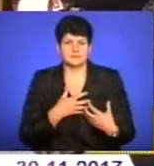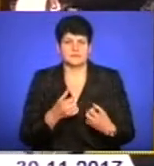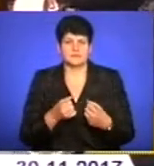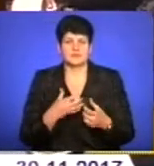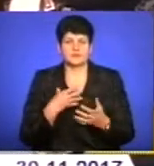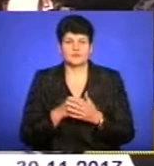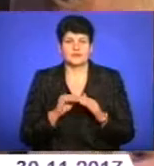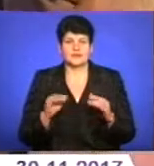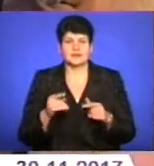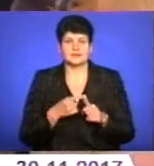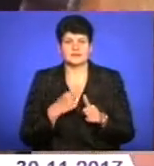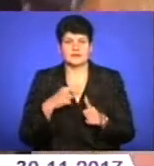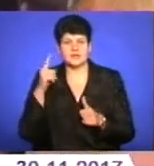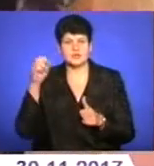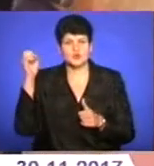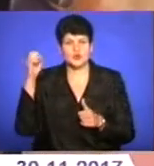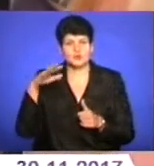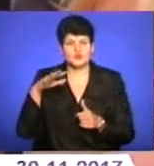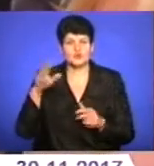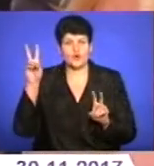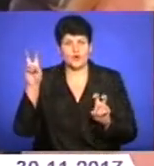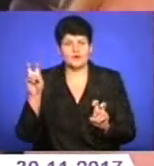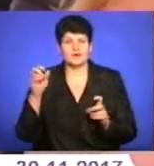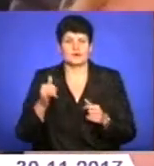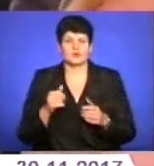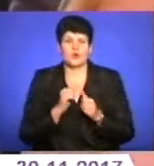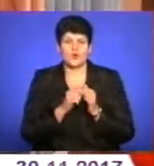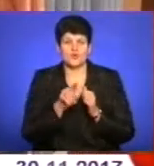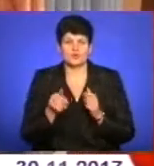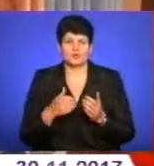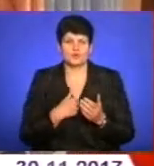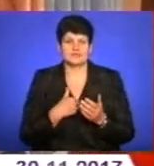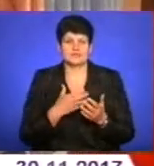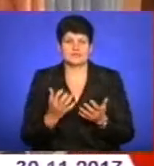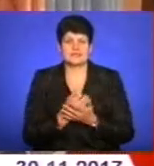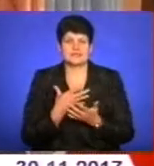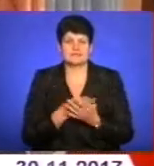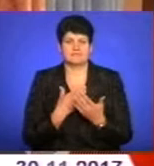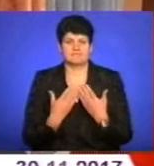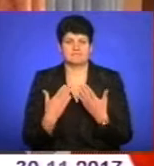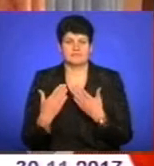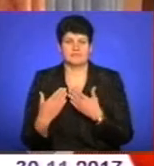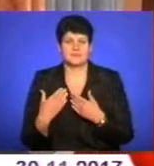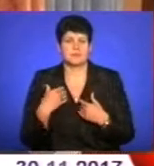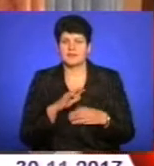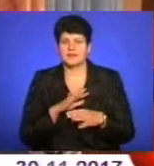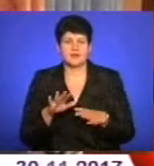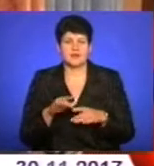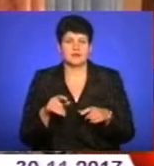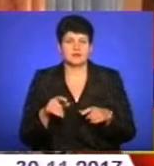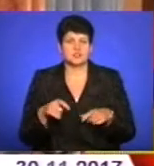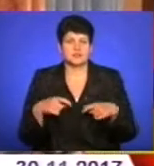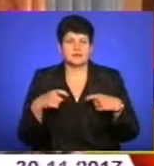учнів називає сонечками і намагається до кожного знайти особливий підхід. Ми не женемося за